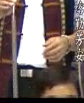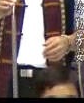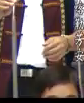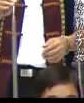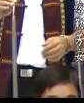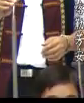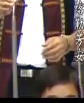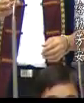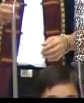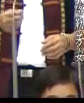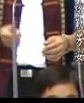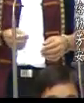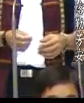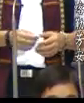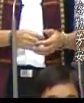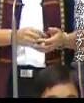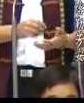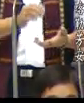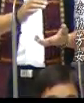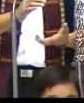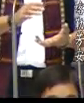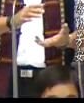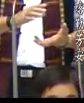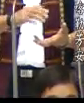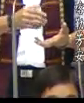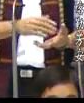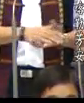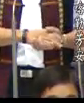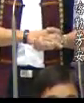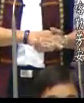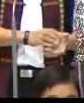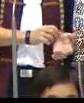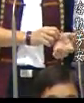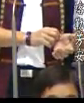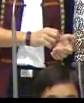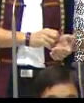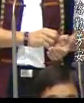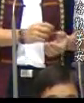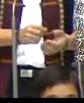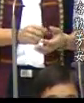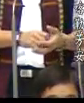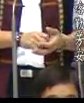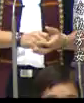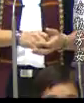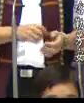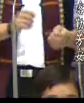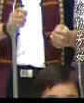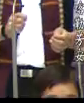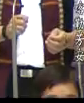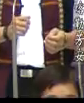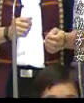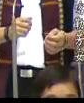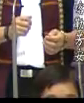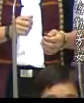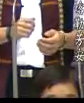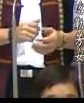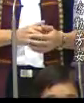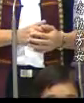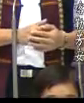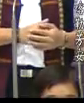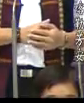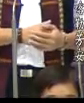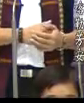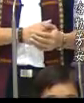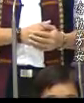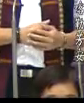的十一月二十八号有回文呢，希望我们再做局部的调整，所以我们现在请我们的顾问公司呢做修正中，我想我们